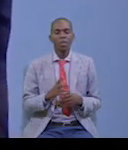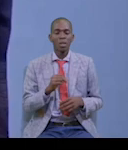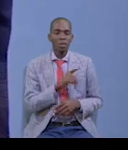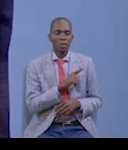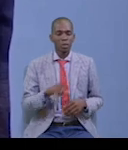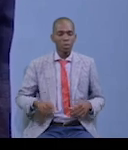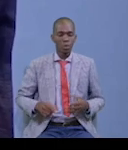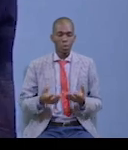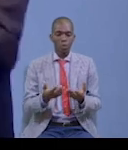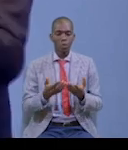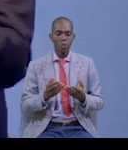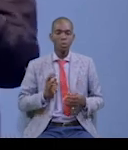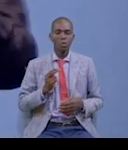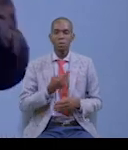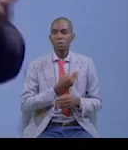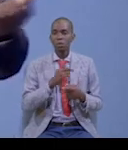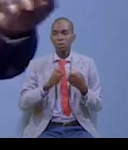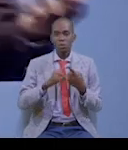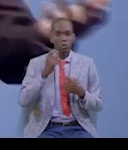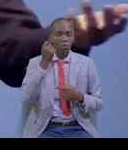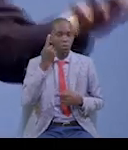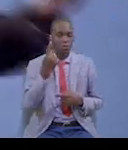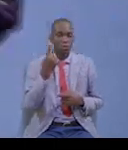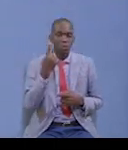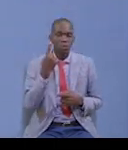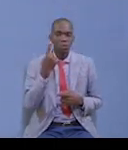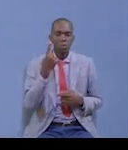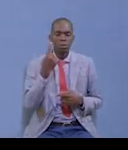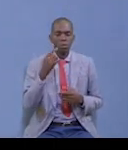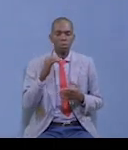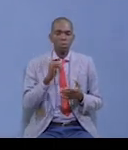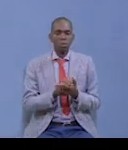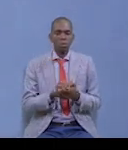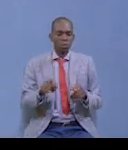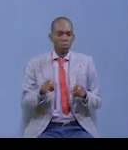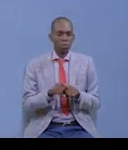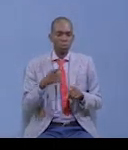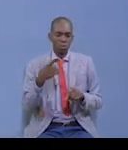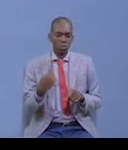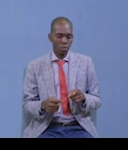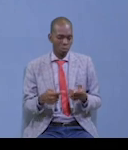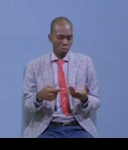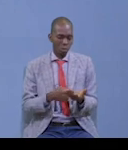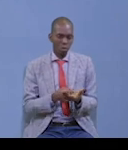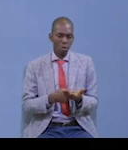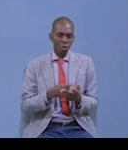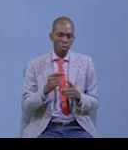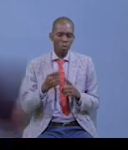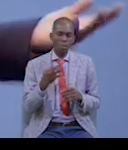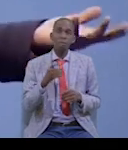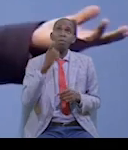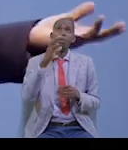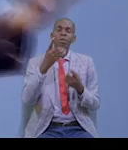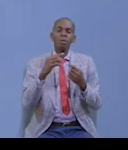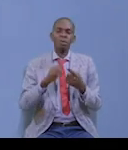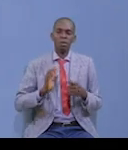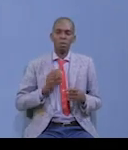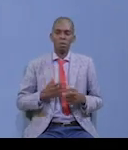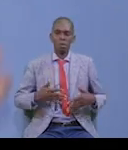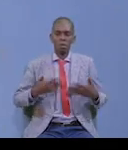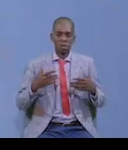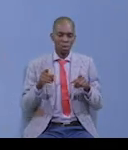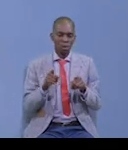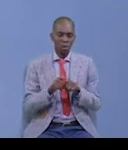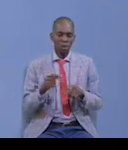to understand. ప్రభు మనకి ఏం అర్థం చేసుకోవాలని కోరుతున్నారంటే. As the gospel comes into our lives. సువార్త మన జీవితాల్లోకి వచ్చినప్పుడు. As